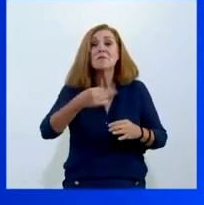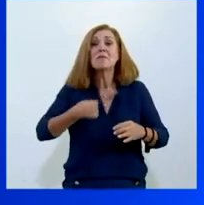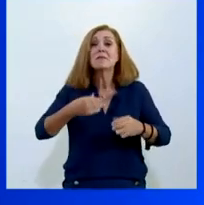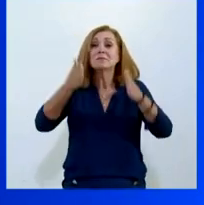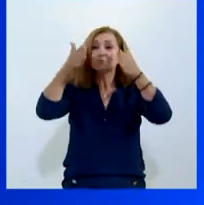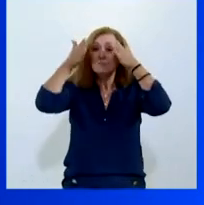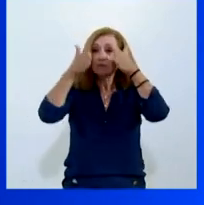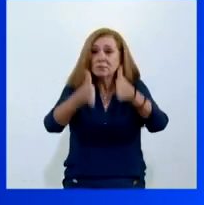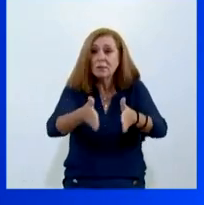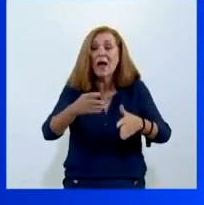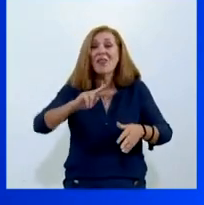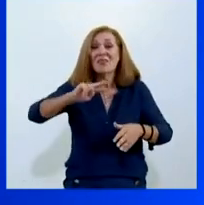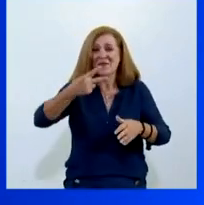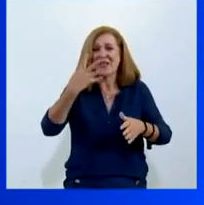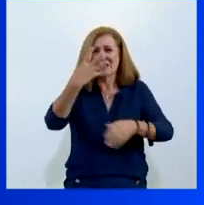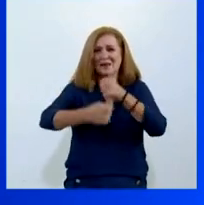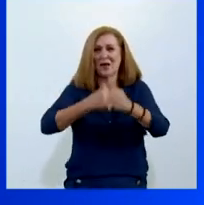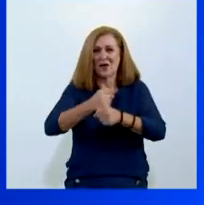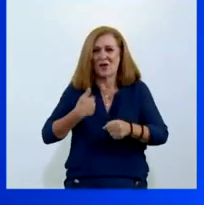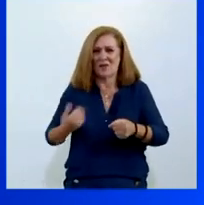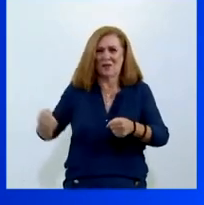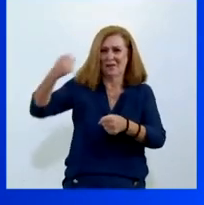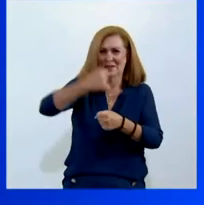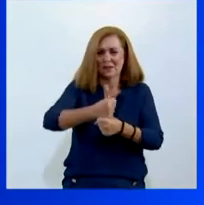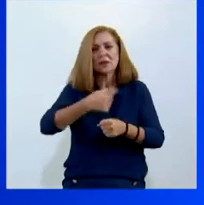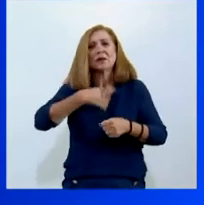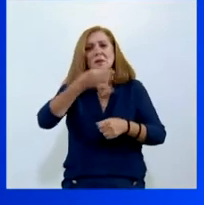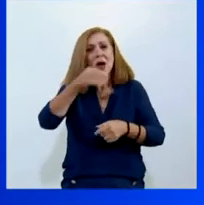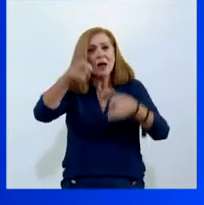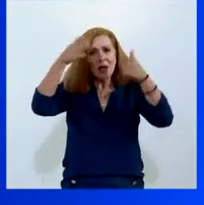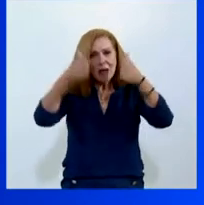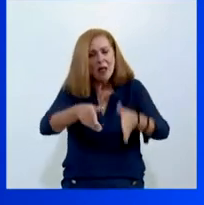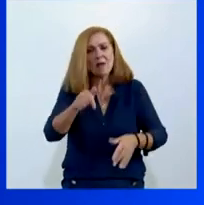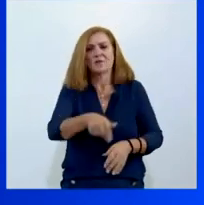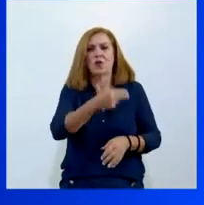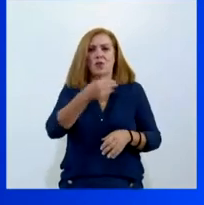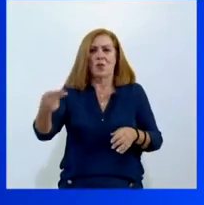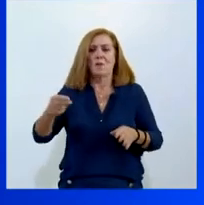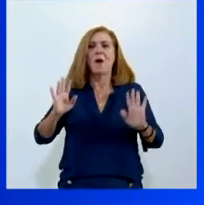της δεύτερης τετραετίας. Αλλά μην πετροβολούμε